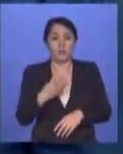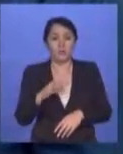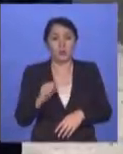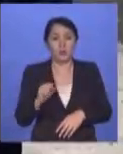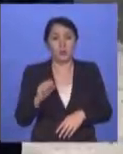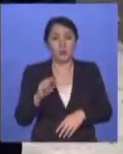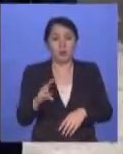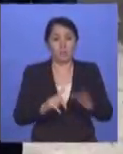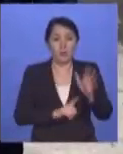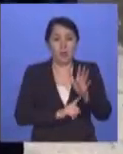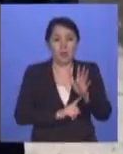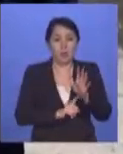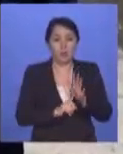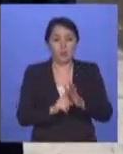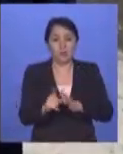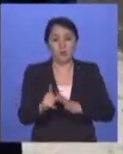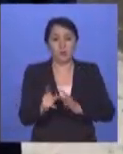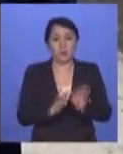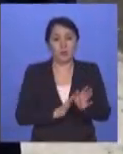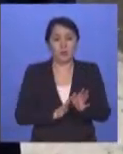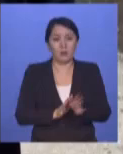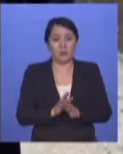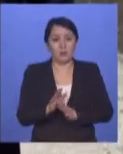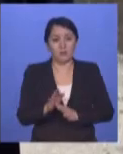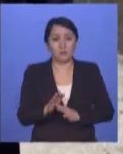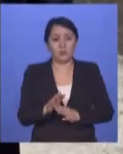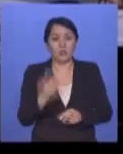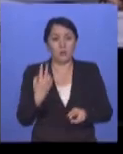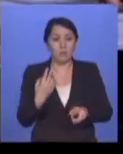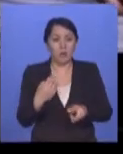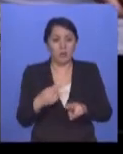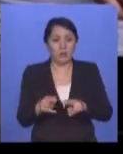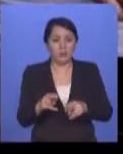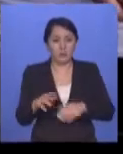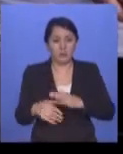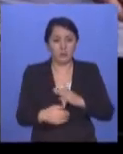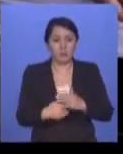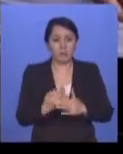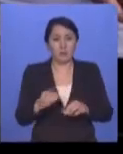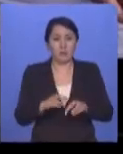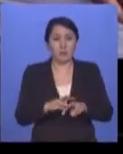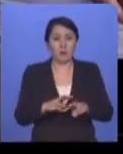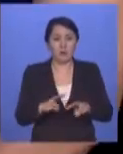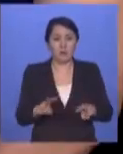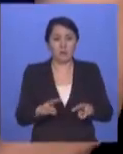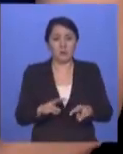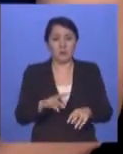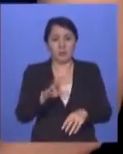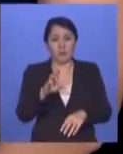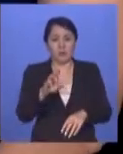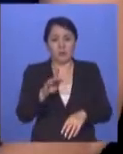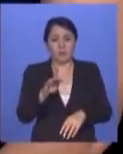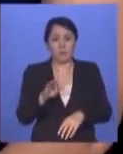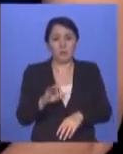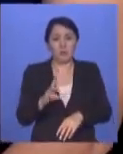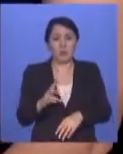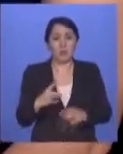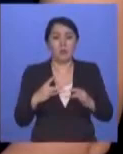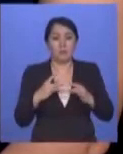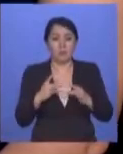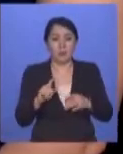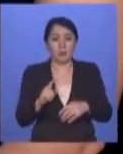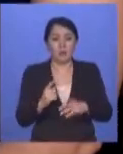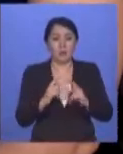басталып еді. Бүгін осы баспаналар толықтай тұрғындарға табысталды. Жаңа үй иелерін премьер-министрдің орынбасары Қанат Бозымбаев құттықтап, салтанатты